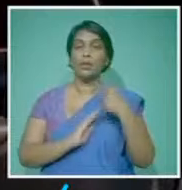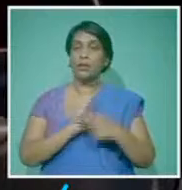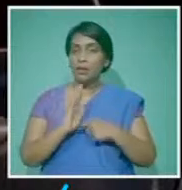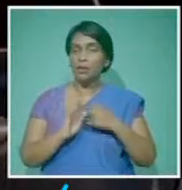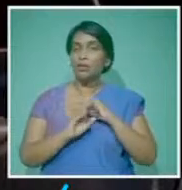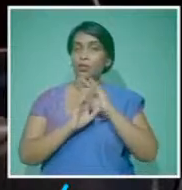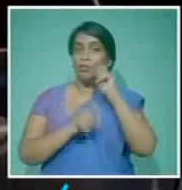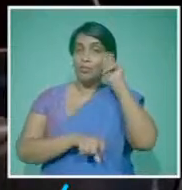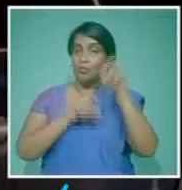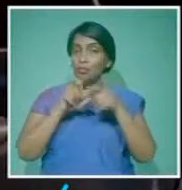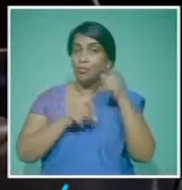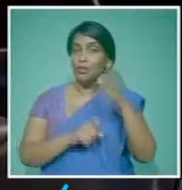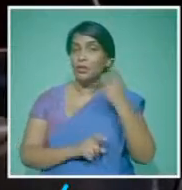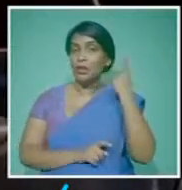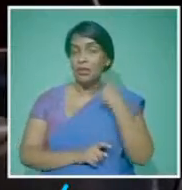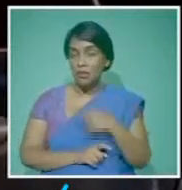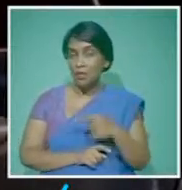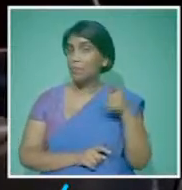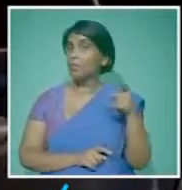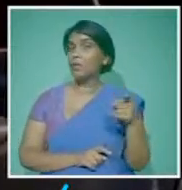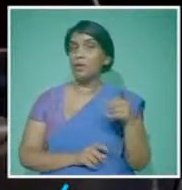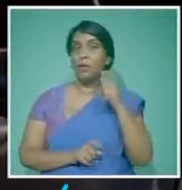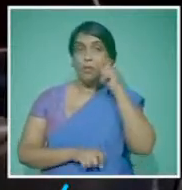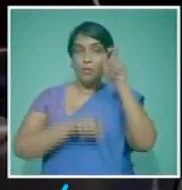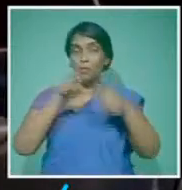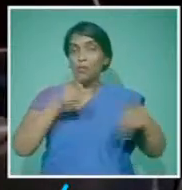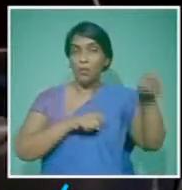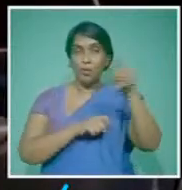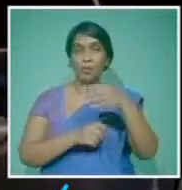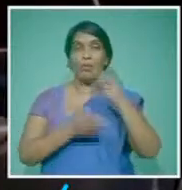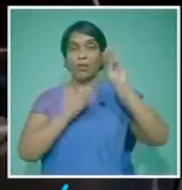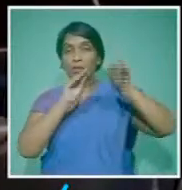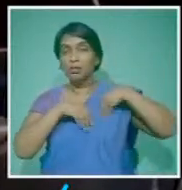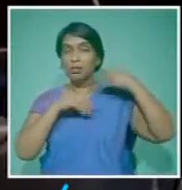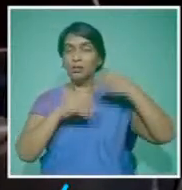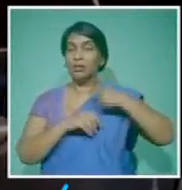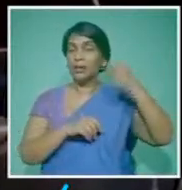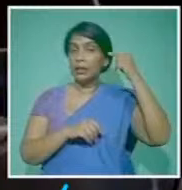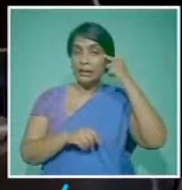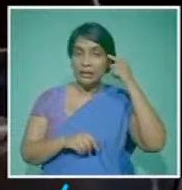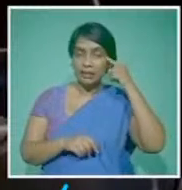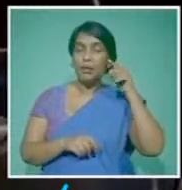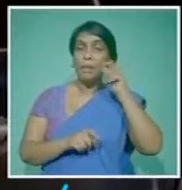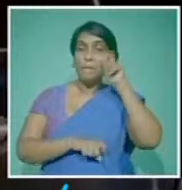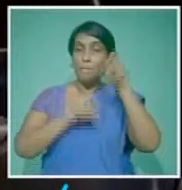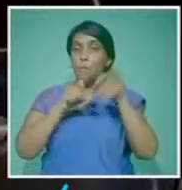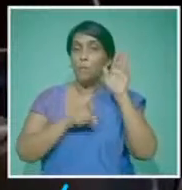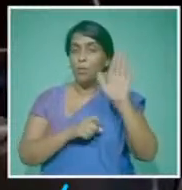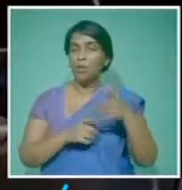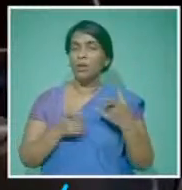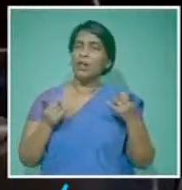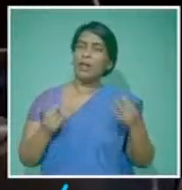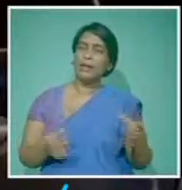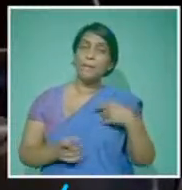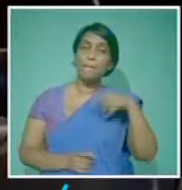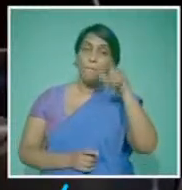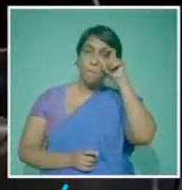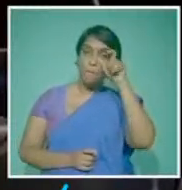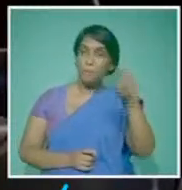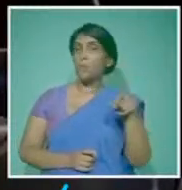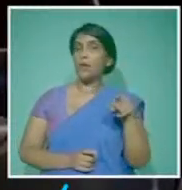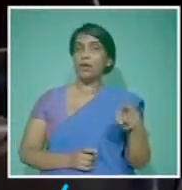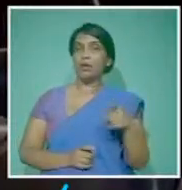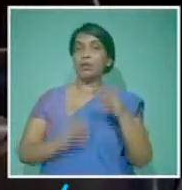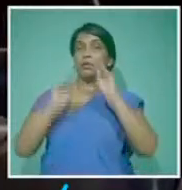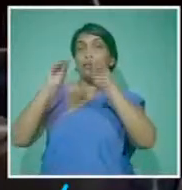පොදු ජනතාවගේ කම්මැලිකමවත් පොදු ජනතාවගේ යැපුම් මානසිකත්වයක් පොදු ජනතාව නිකම් බලාගෙන ඉඳලා